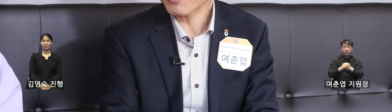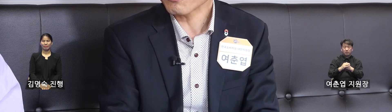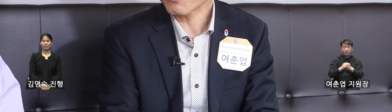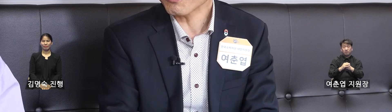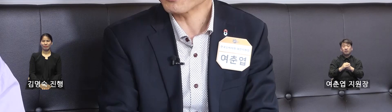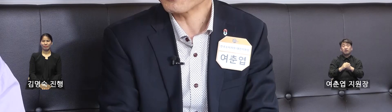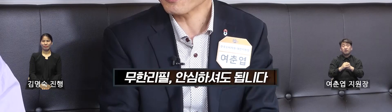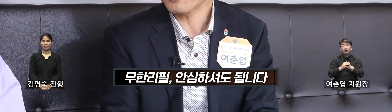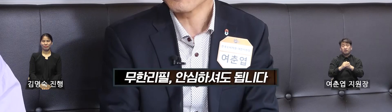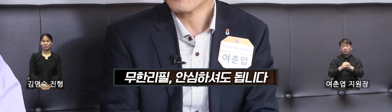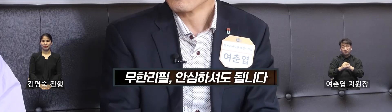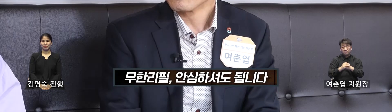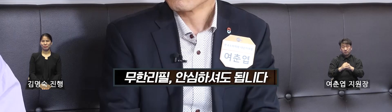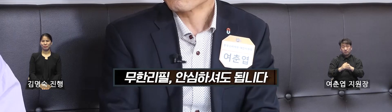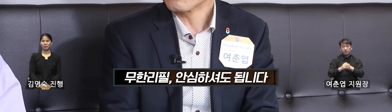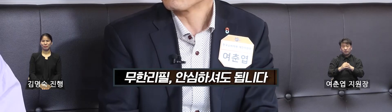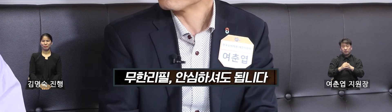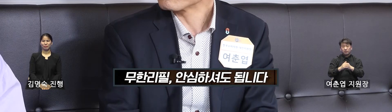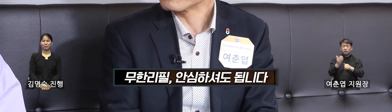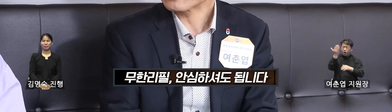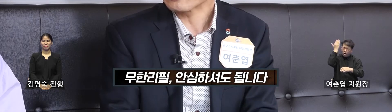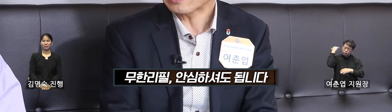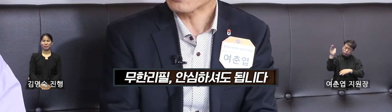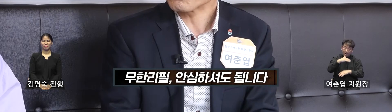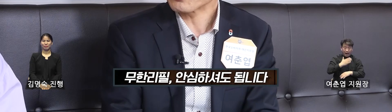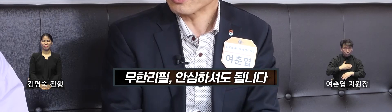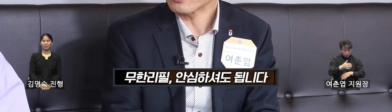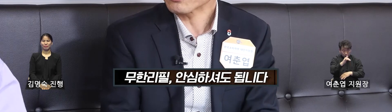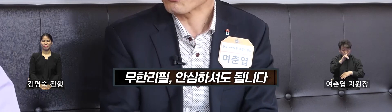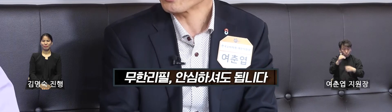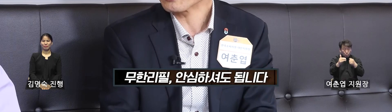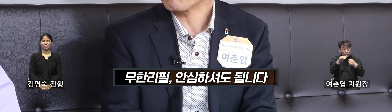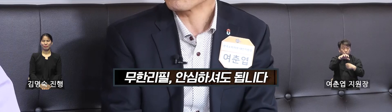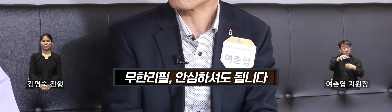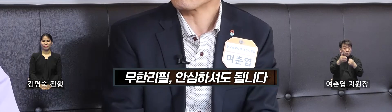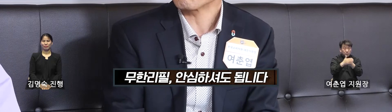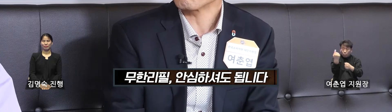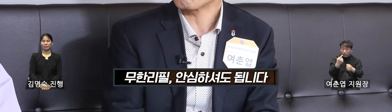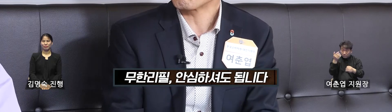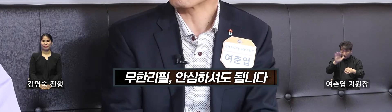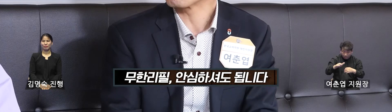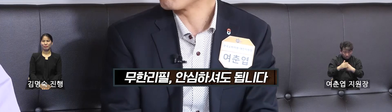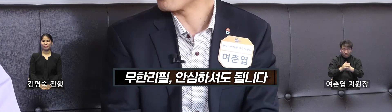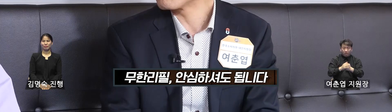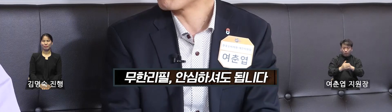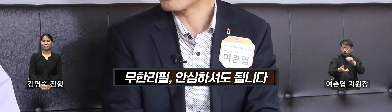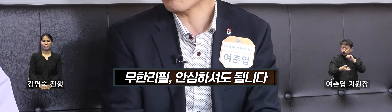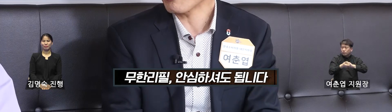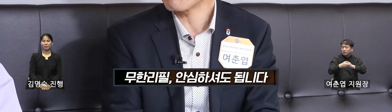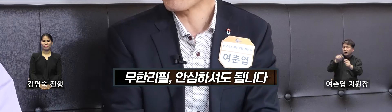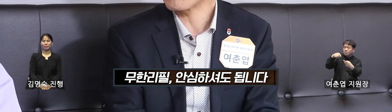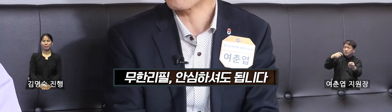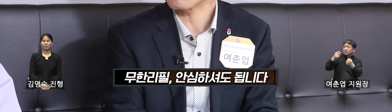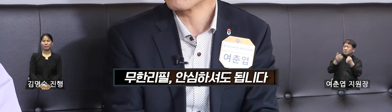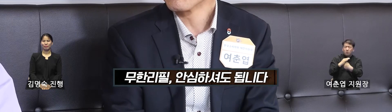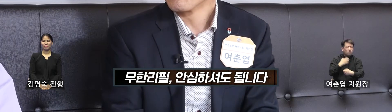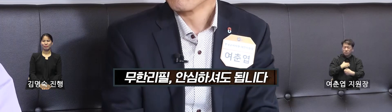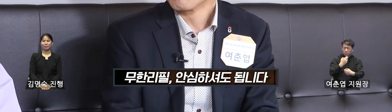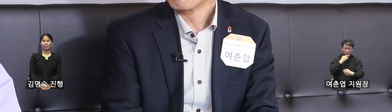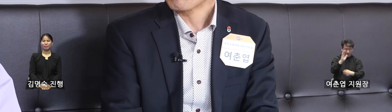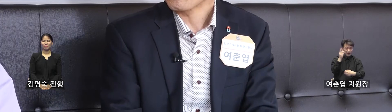데인데 왔는데 그거는 걱정은 안 하셔도 될 것 같아요. 왜냐하면 이제 보통 무한리필이라고